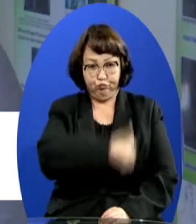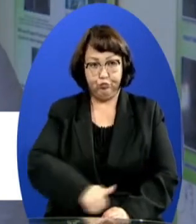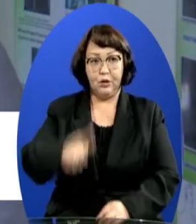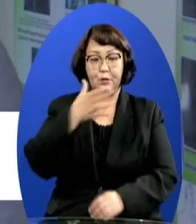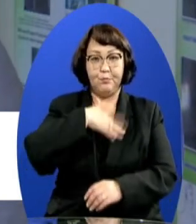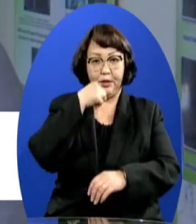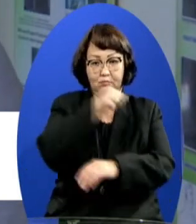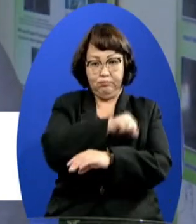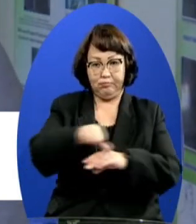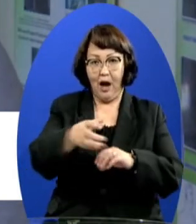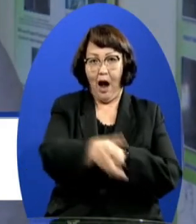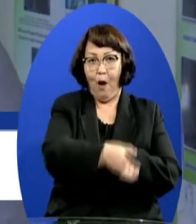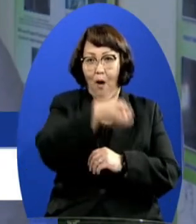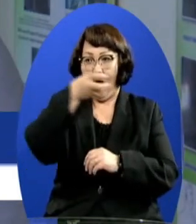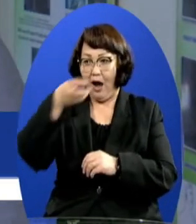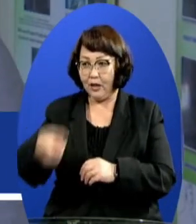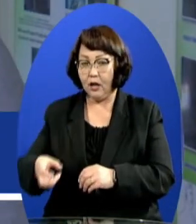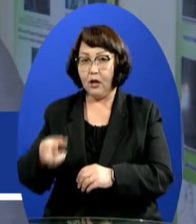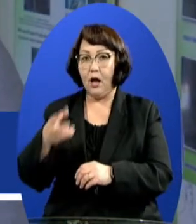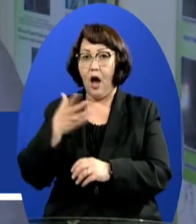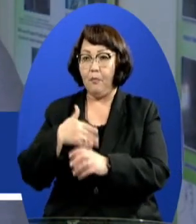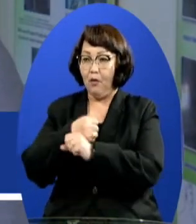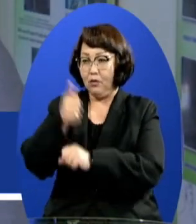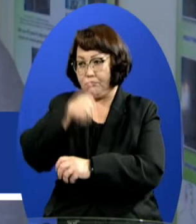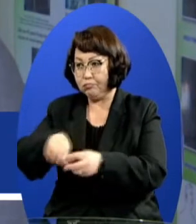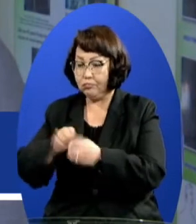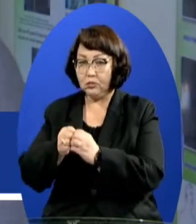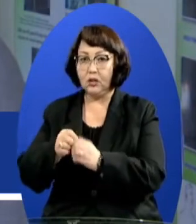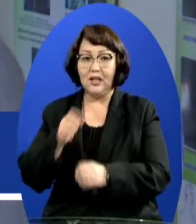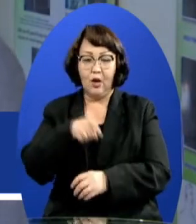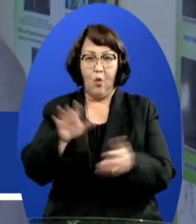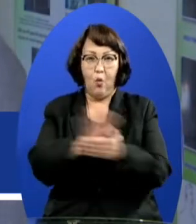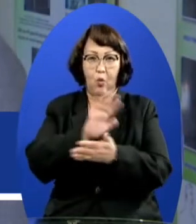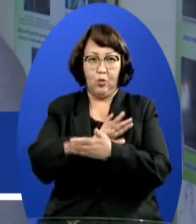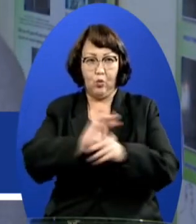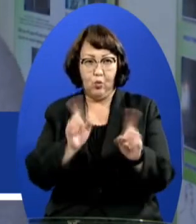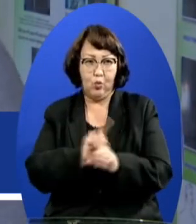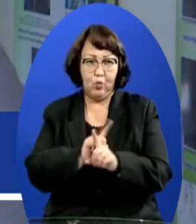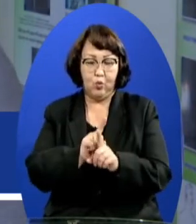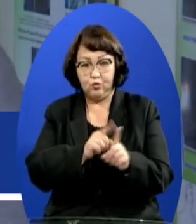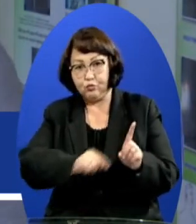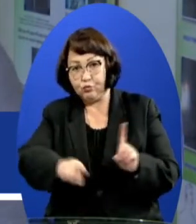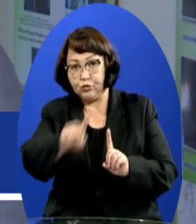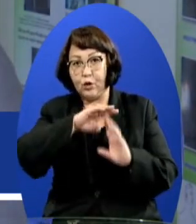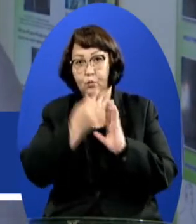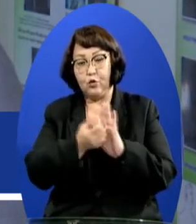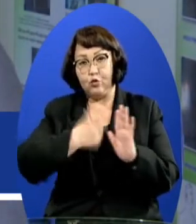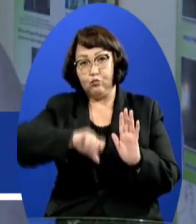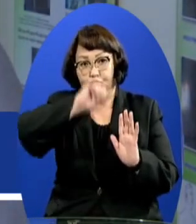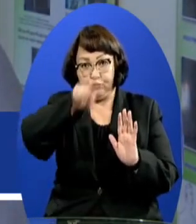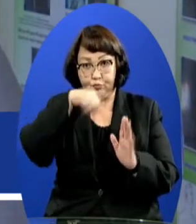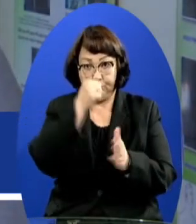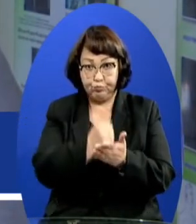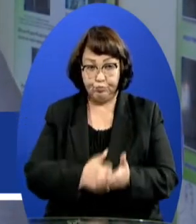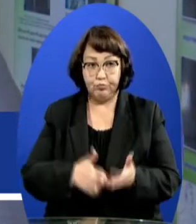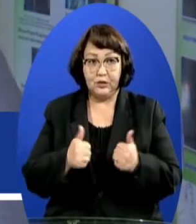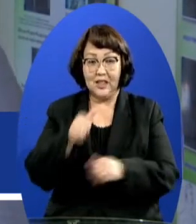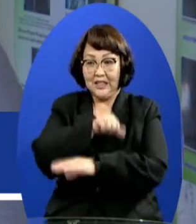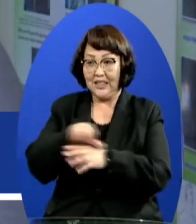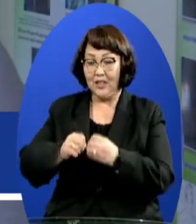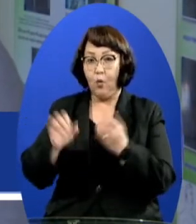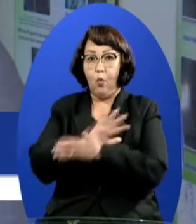бол маш хурдан зөвшөөрөл аваад ч юм уу тийм ээ аль болох хурдан тэм зөвшөөрөл аваад эртэн шилжүүлэн суулгах мэтлээ хийхгүй байх юм бол